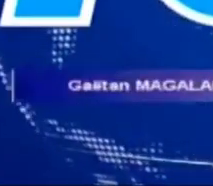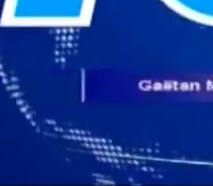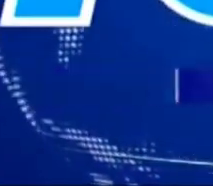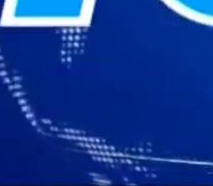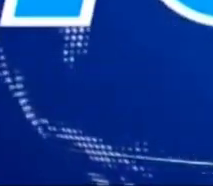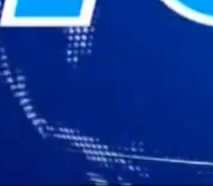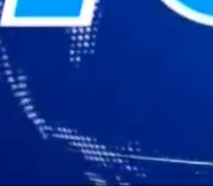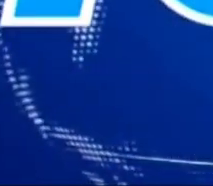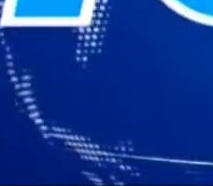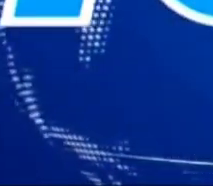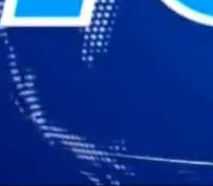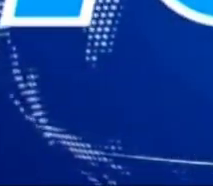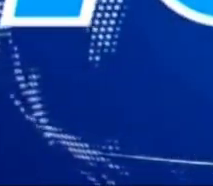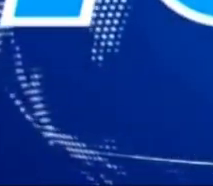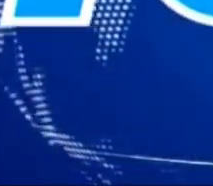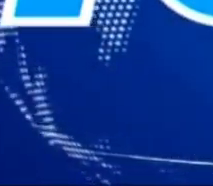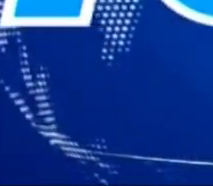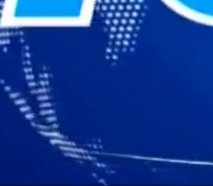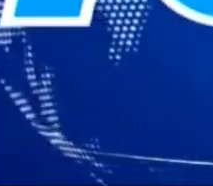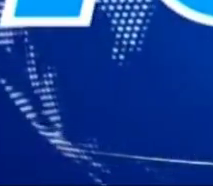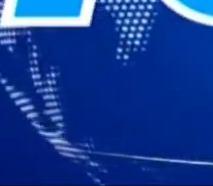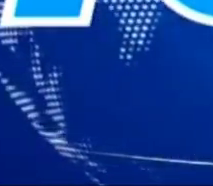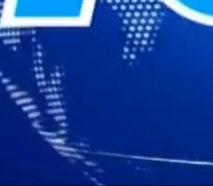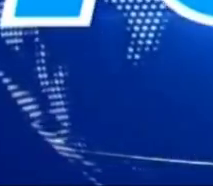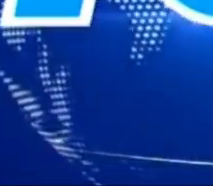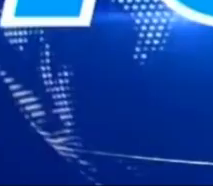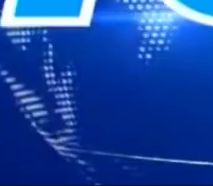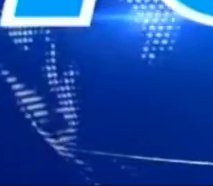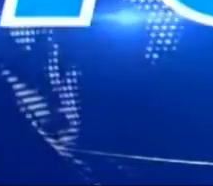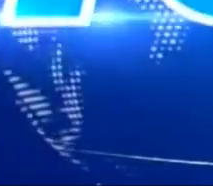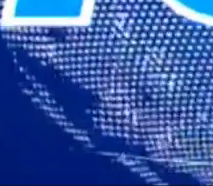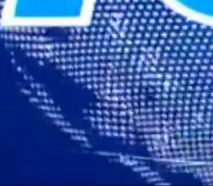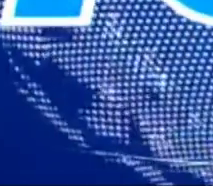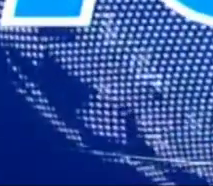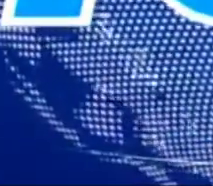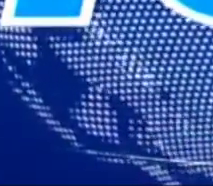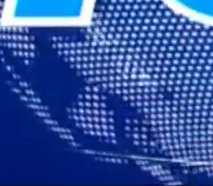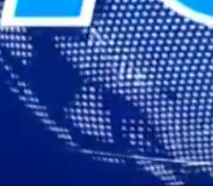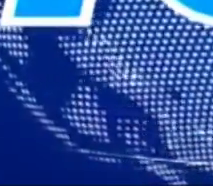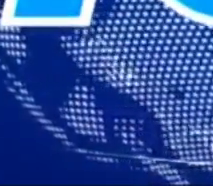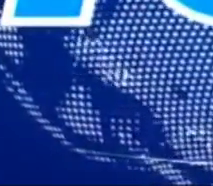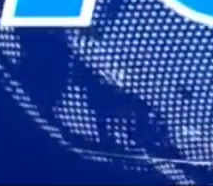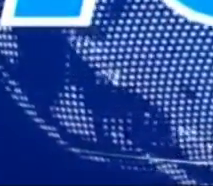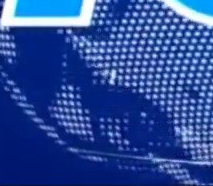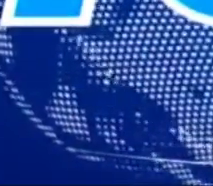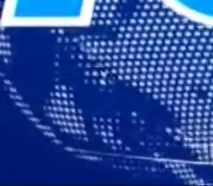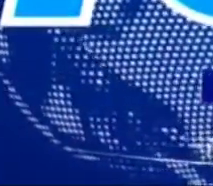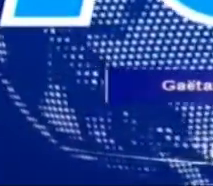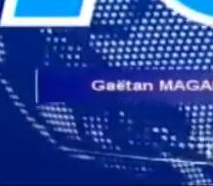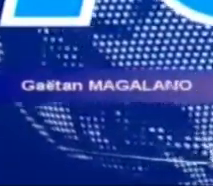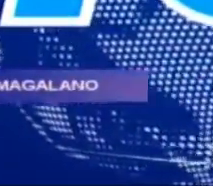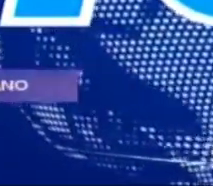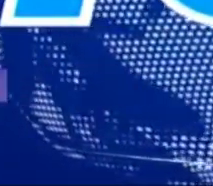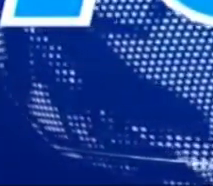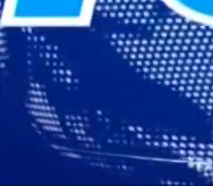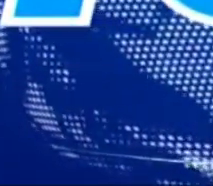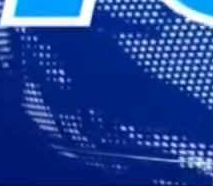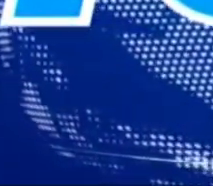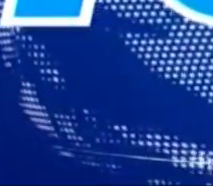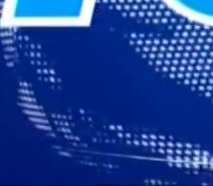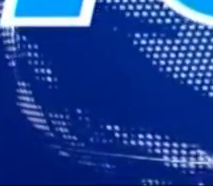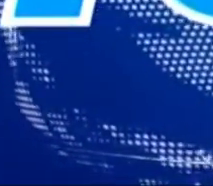tous, bonsoir. Le garant de la nation a présidé, c'est lundi, une réunion interinstitutionnelle réunissant